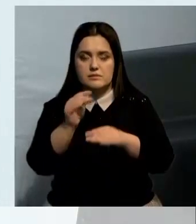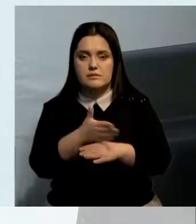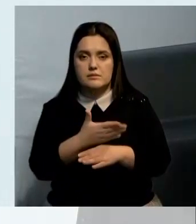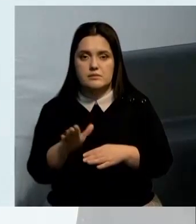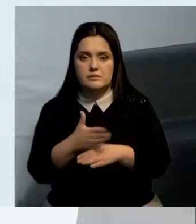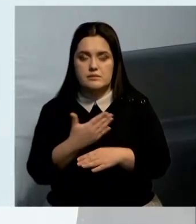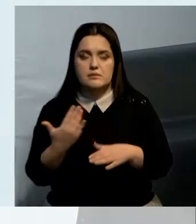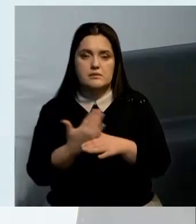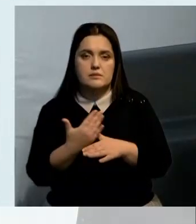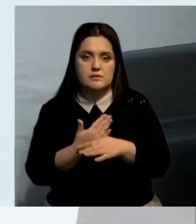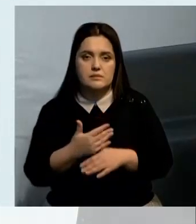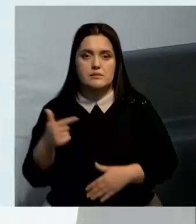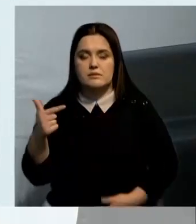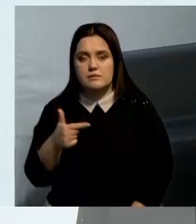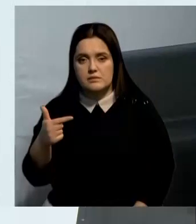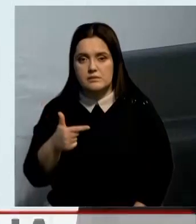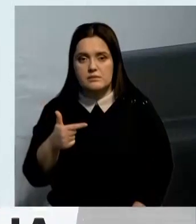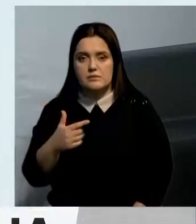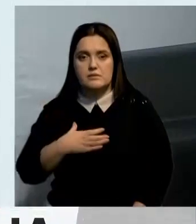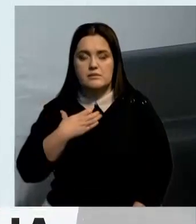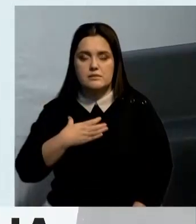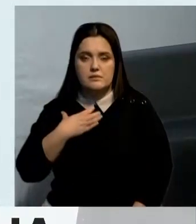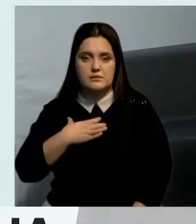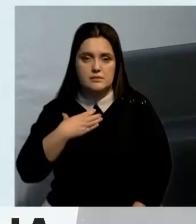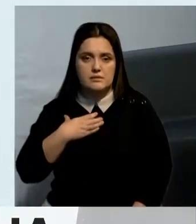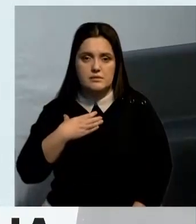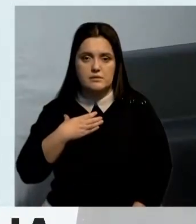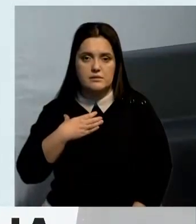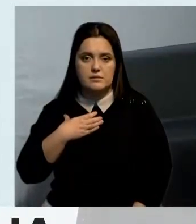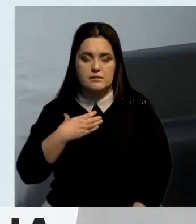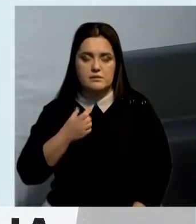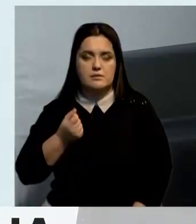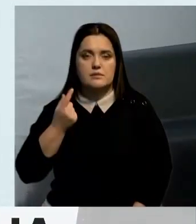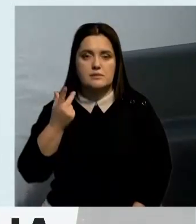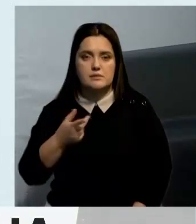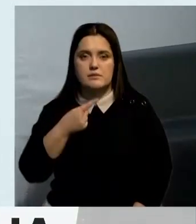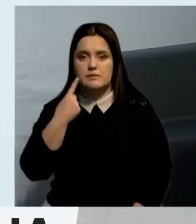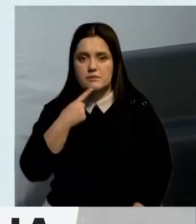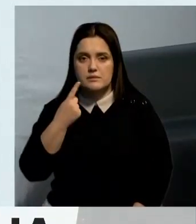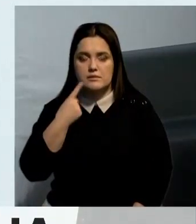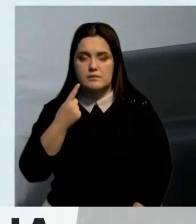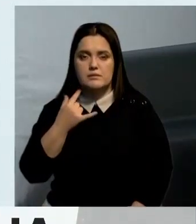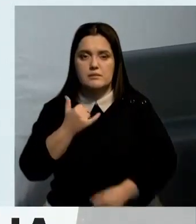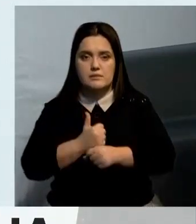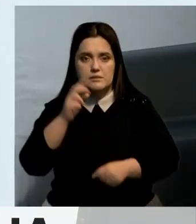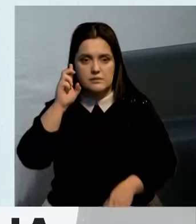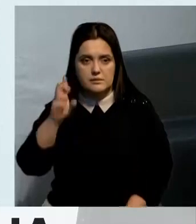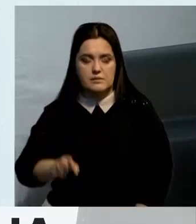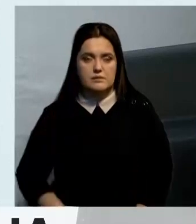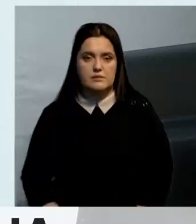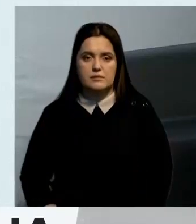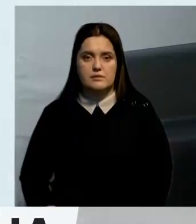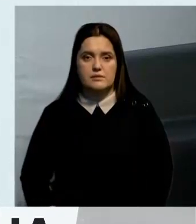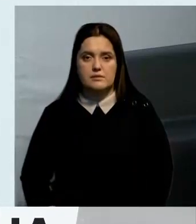медицинской помощи на гарантированном государством страховые пакеты. Неоднократно об этом говорилось и главой государства,